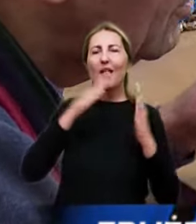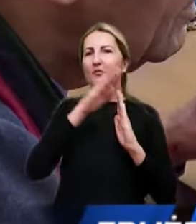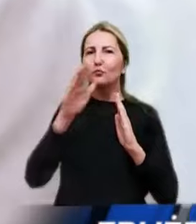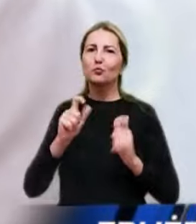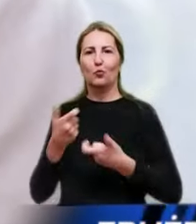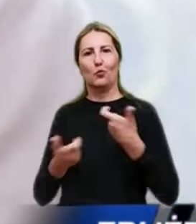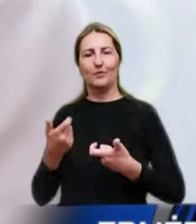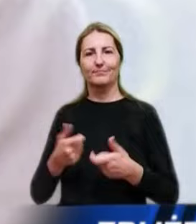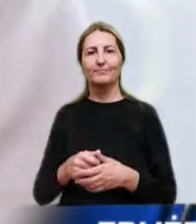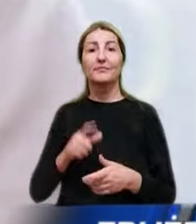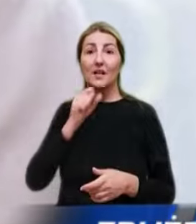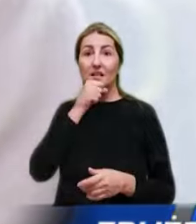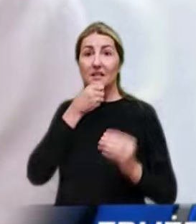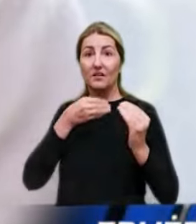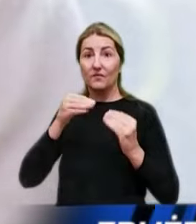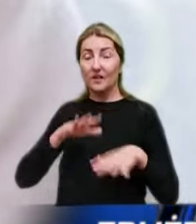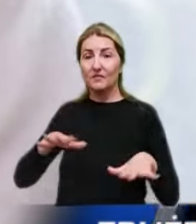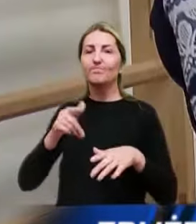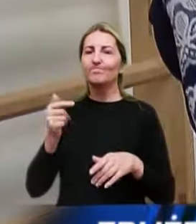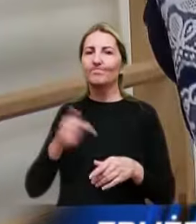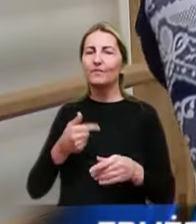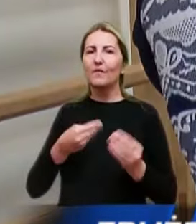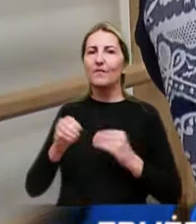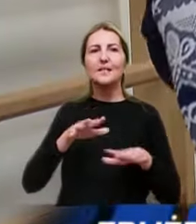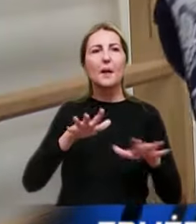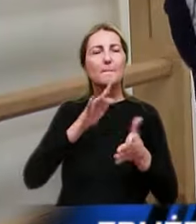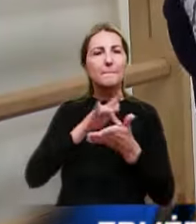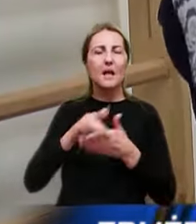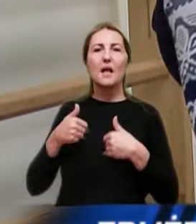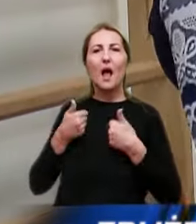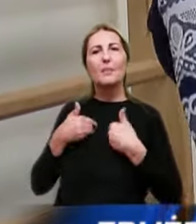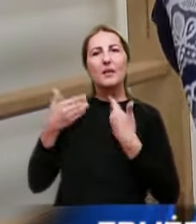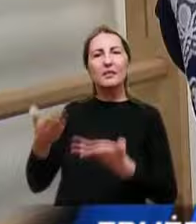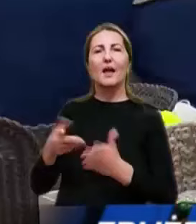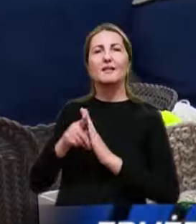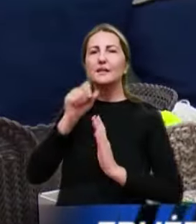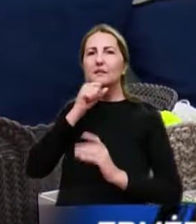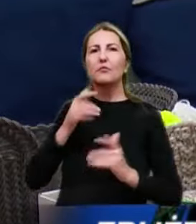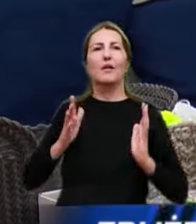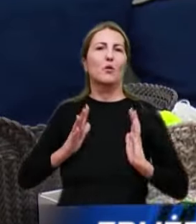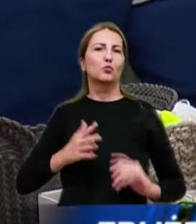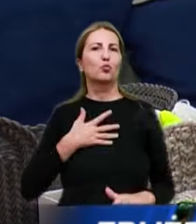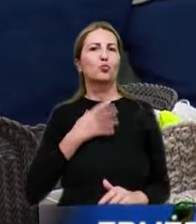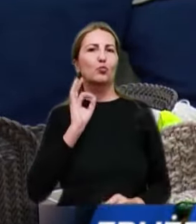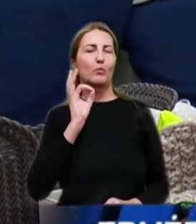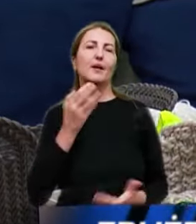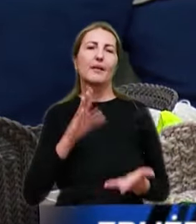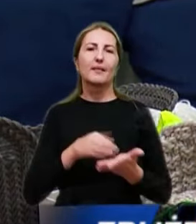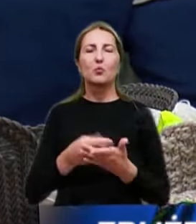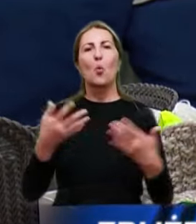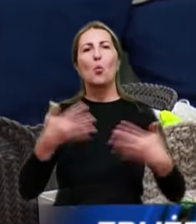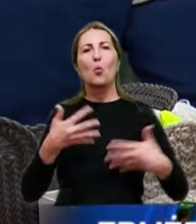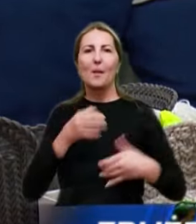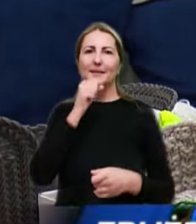sprawia, że wzrasta potrzeba miejsc, w których seniorzy będą się czuli komfortowo. Chodzi między innymi o kluby seniora.